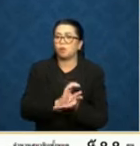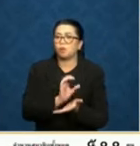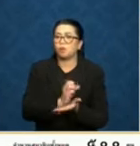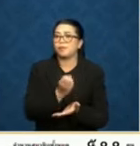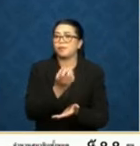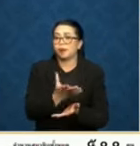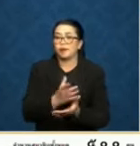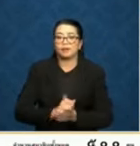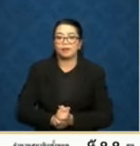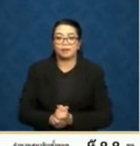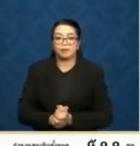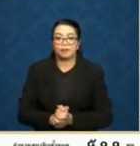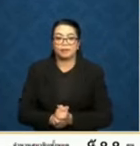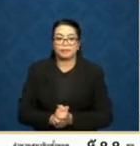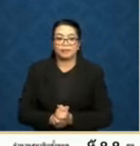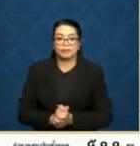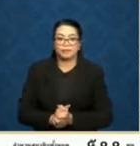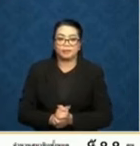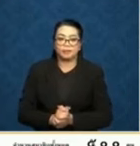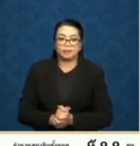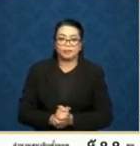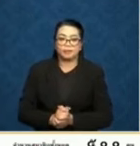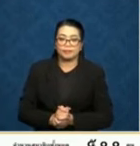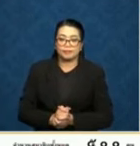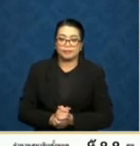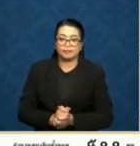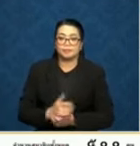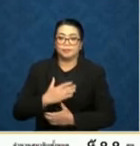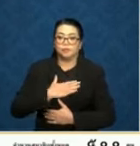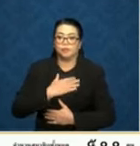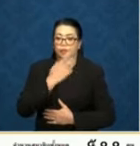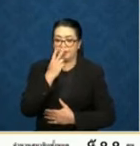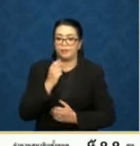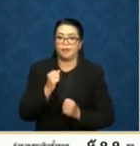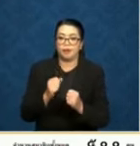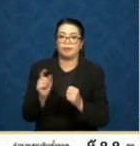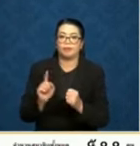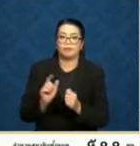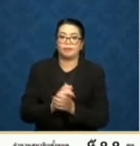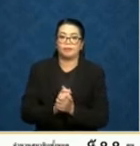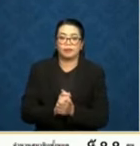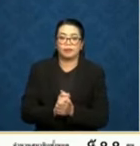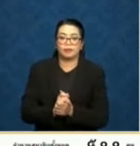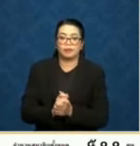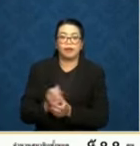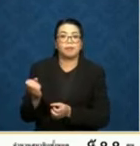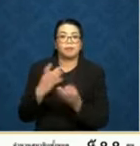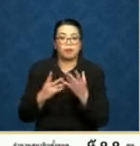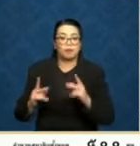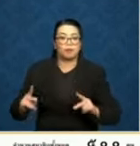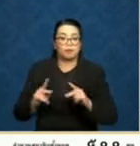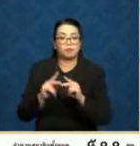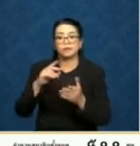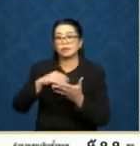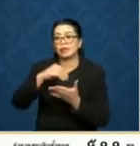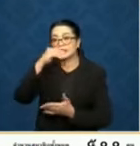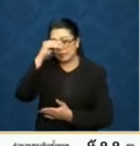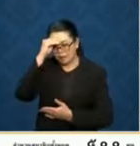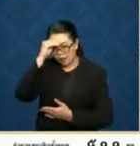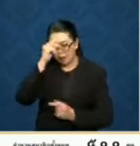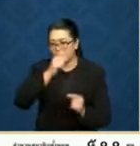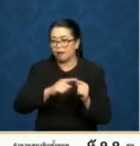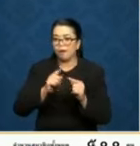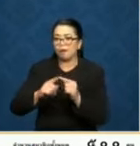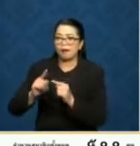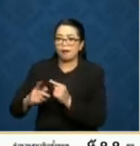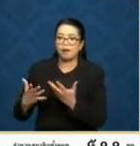ทำไมปัญหาเลานี้จึงยงคงอยู่ผมเหนควพยายามครับของกระสวงศึษาที่การหลายยุคหลาย